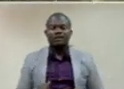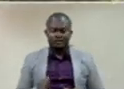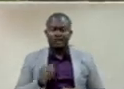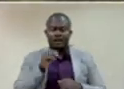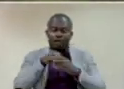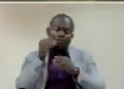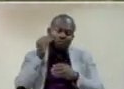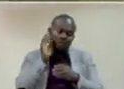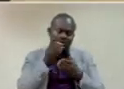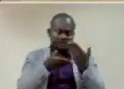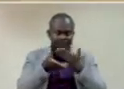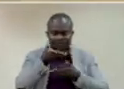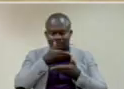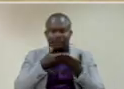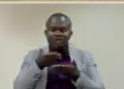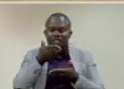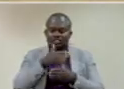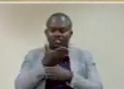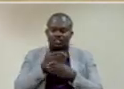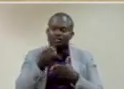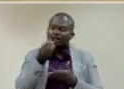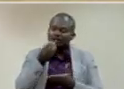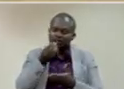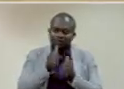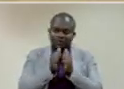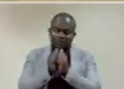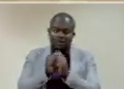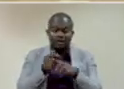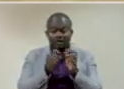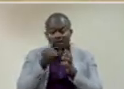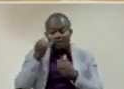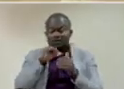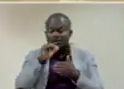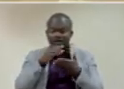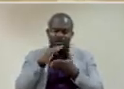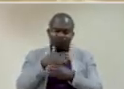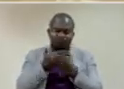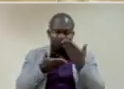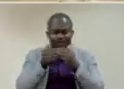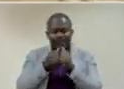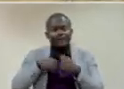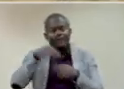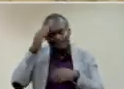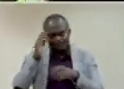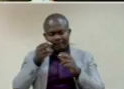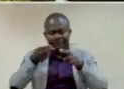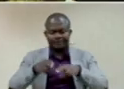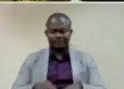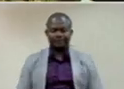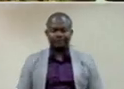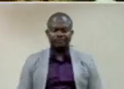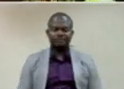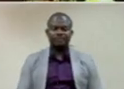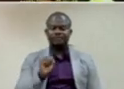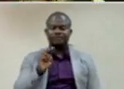tuzasangira umuganura, kandi nubwo nyine bazaba badasangira ariko turabizi kubaho, ubwo tuzawizihiza gutyo. Umuganura